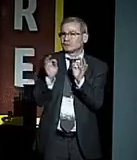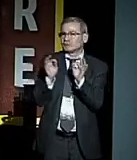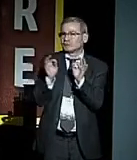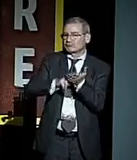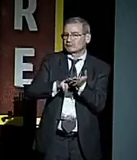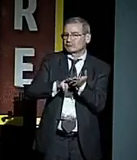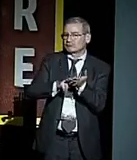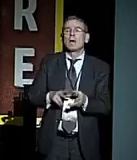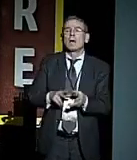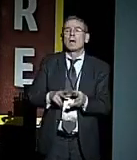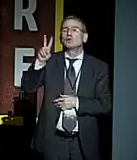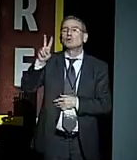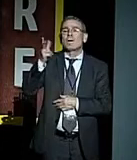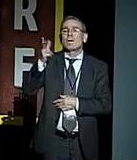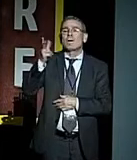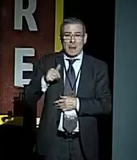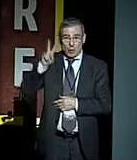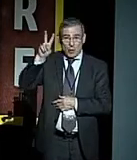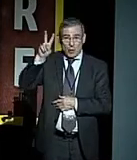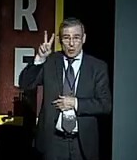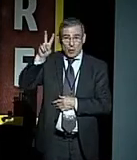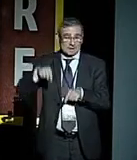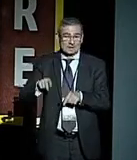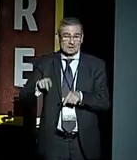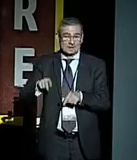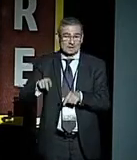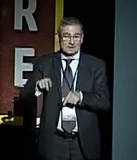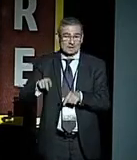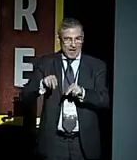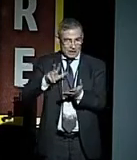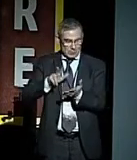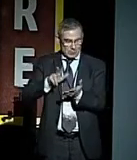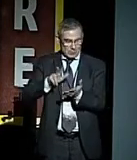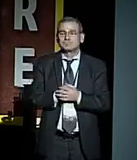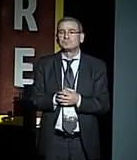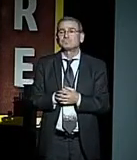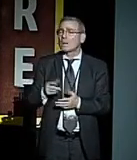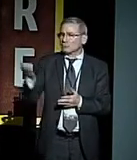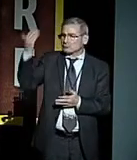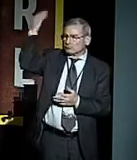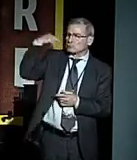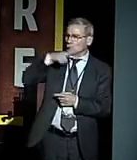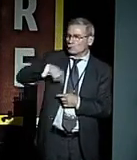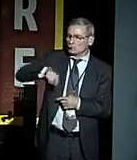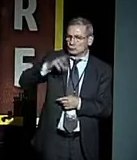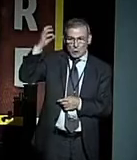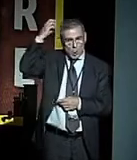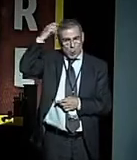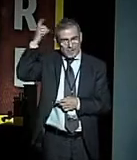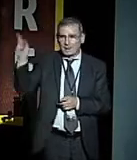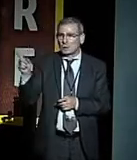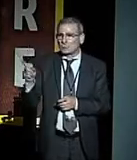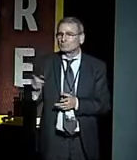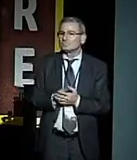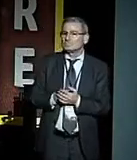automaticamente rinnovati il 2 febbraio di quest'anno. In entrambi i casi noi eravamo al governo, e in entrambi i casi il nostro